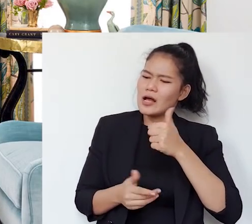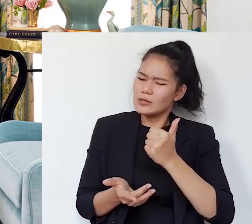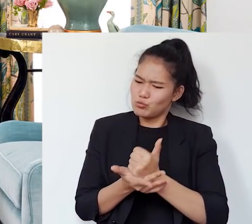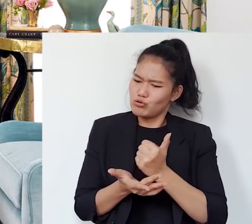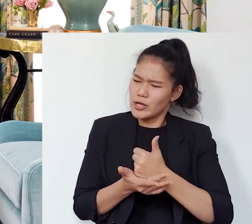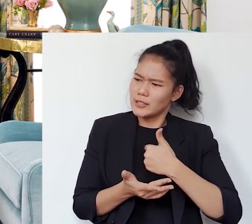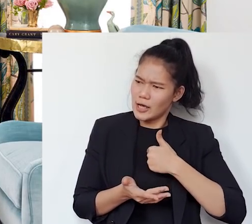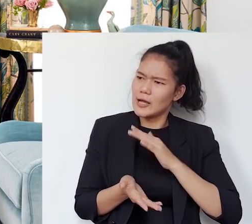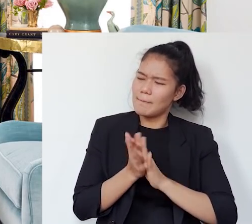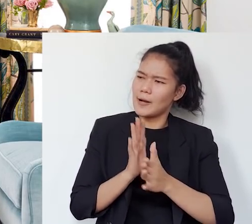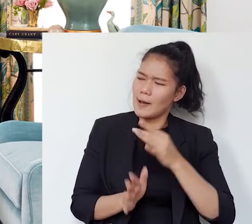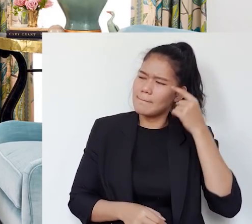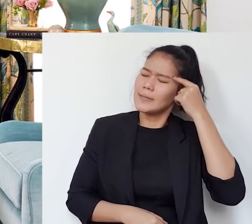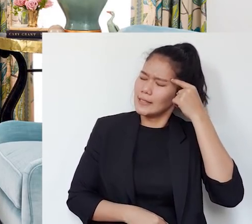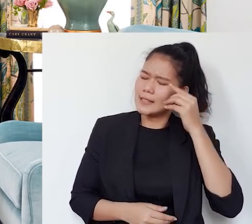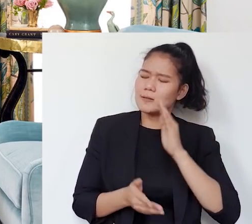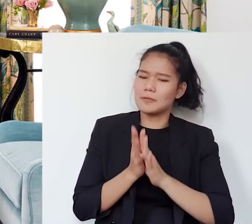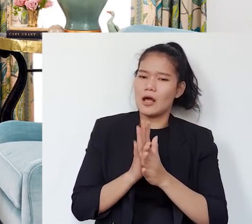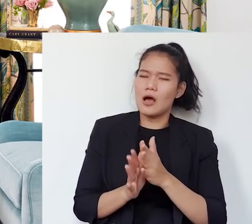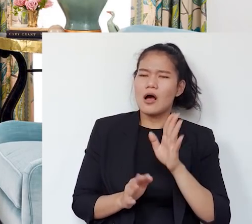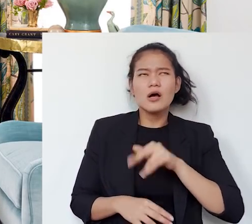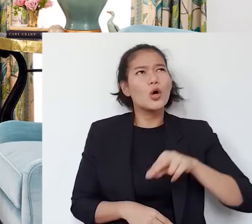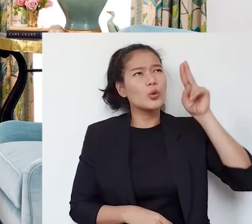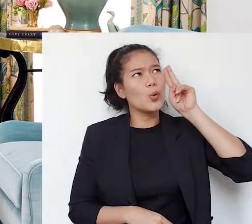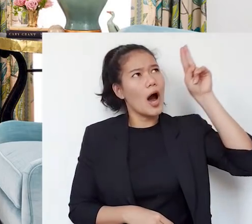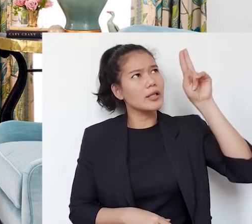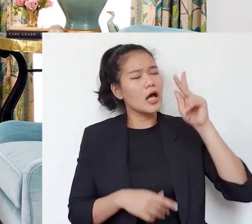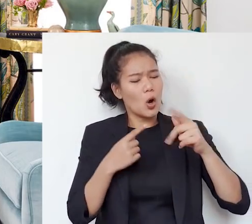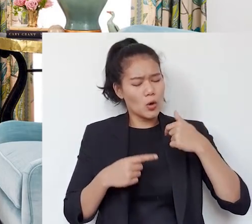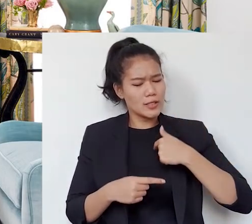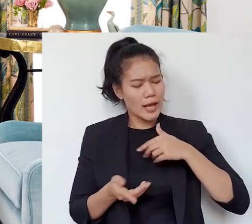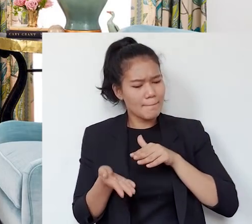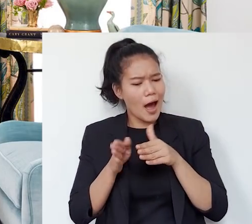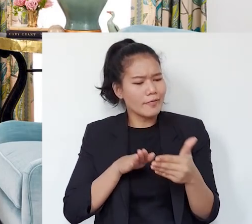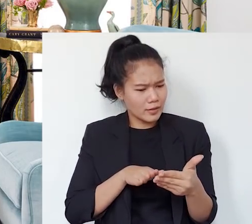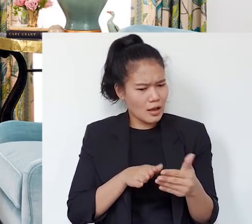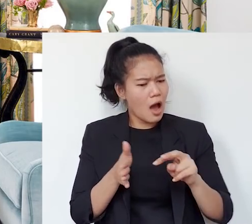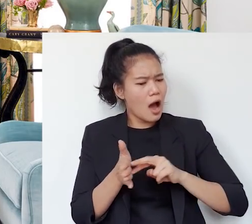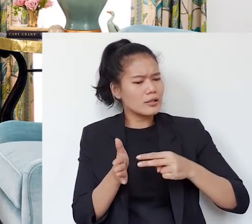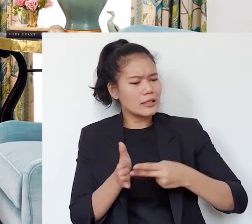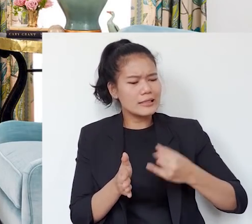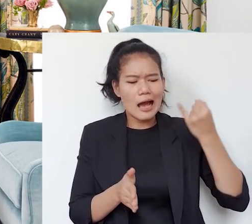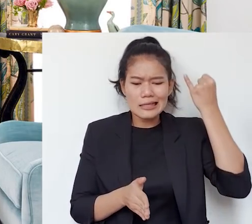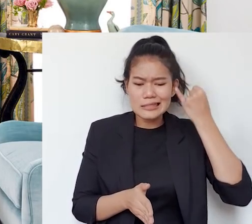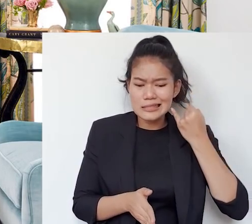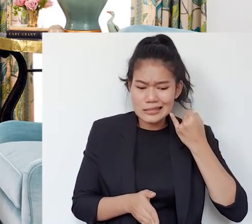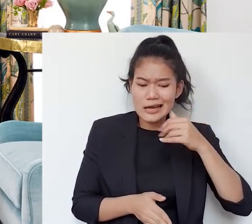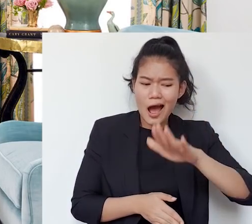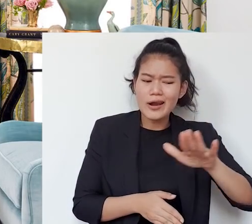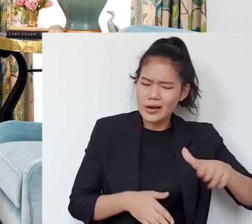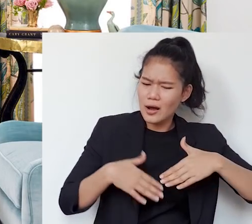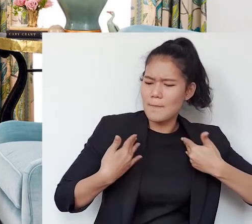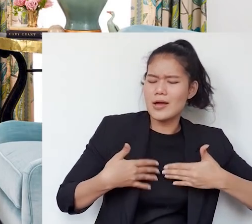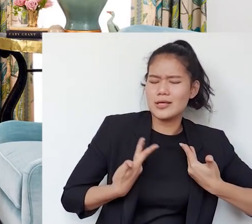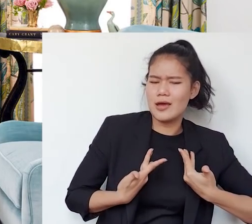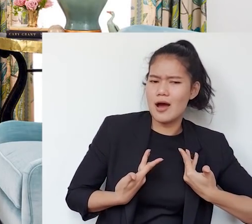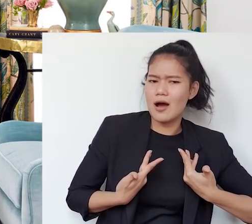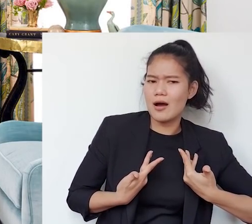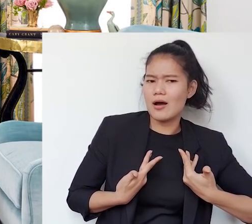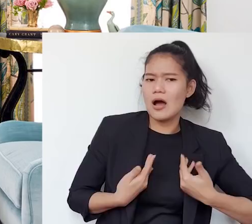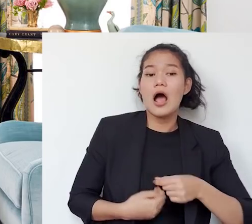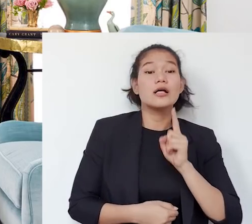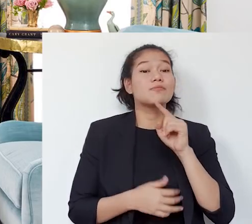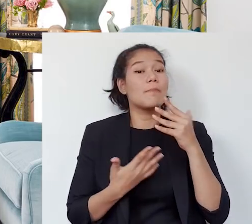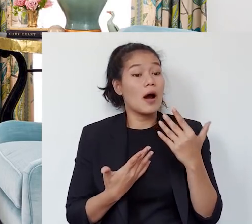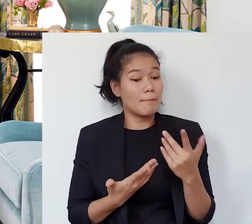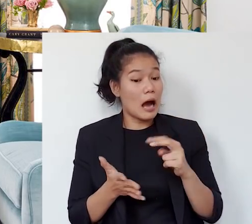sebenarnya sudah pernah berpikir, Tuhan, kalau saya mati, istri dan anak-anak saya akan bahagia.